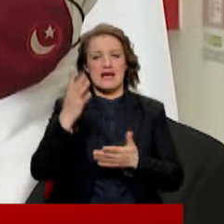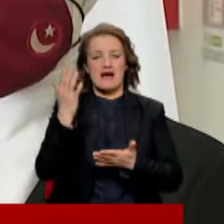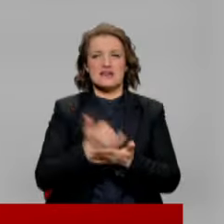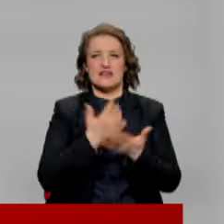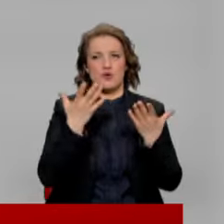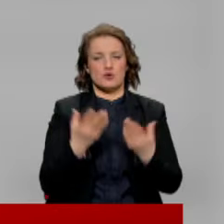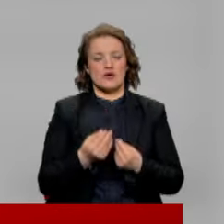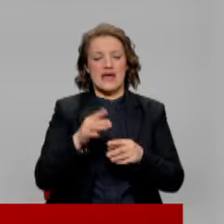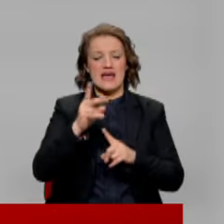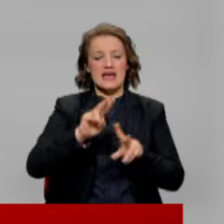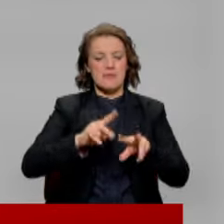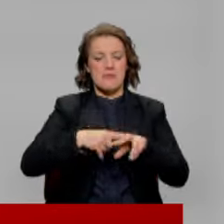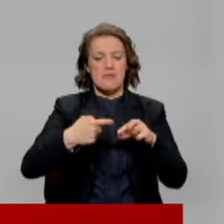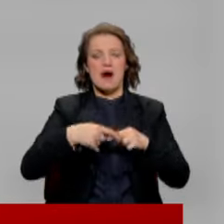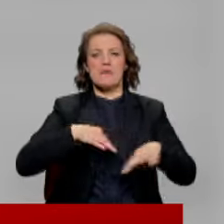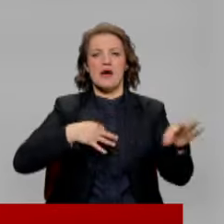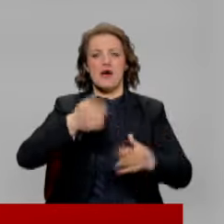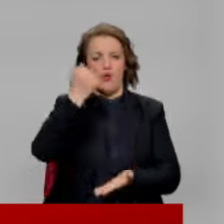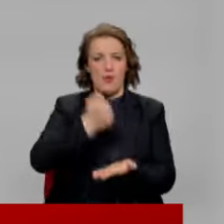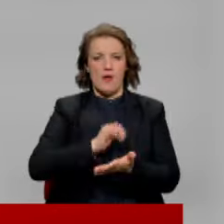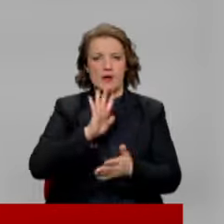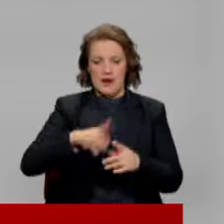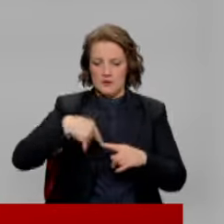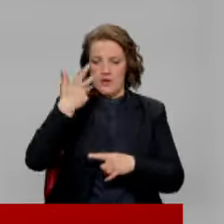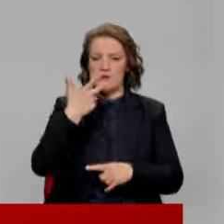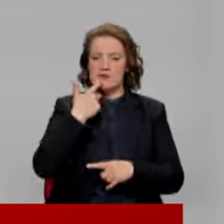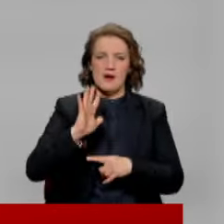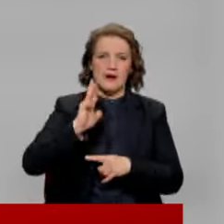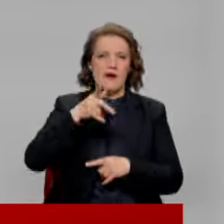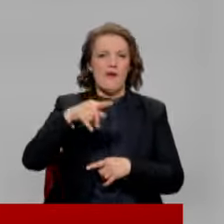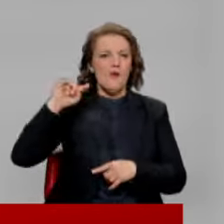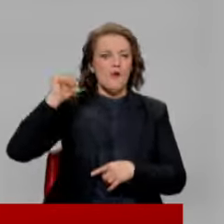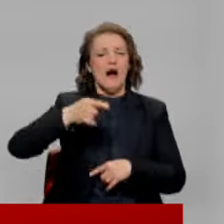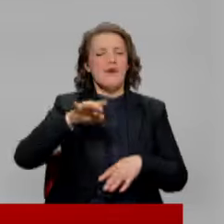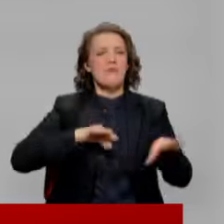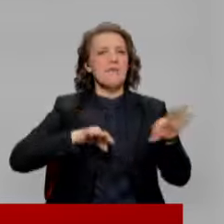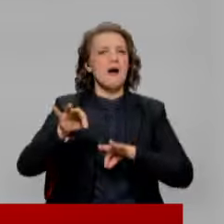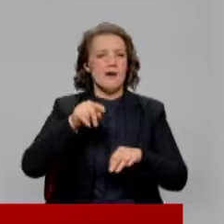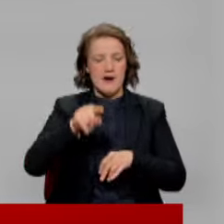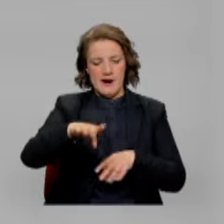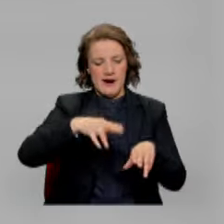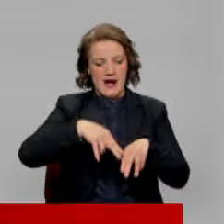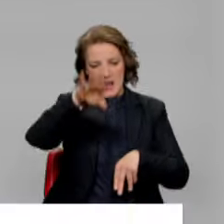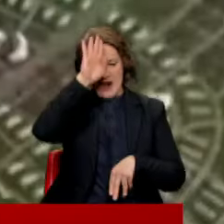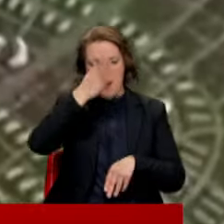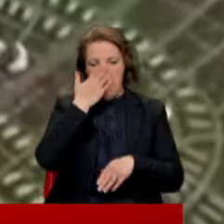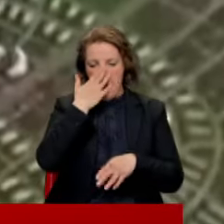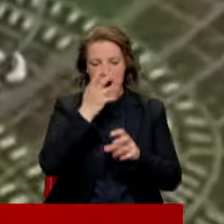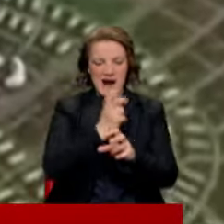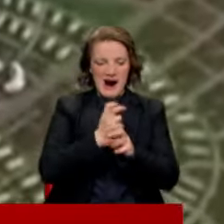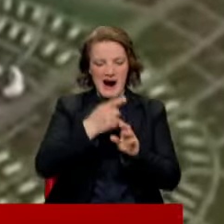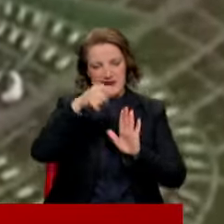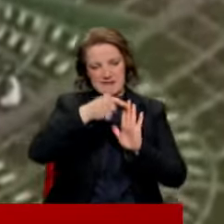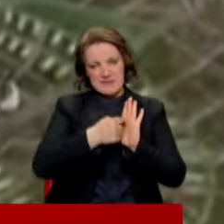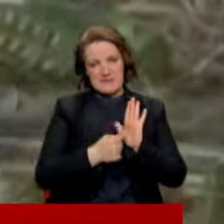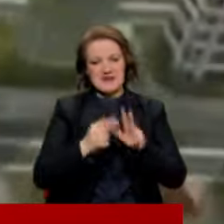kazandırıyor olacağız. İmar planlarının onaylanmasının üzerinden 3 yıl geçti. Ulaştırma Bakanlığı'nın stratejik planında Kanal İstanbul'un önündeki riskler de